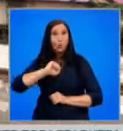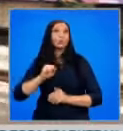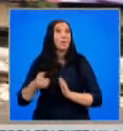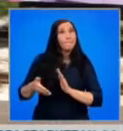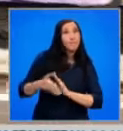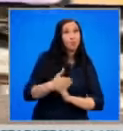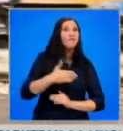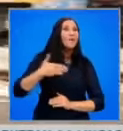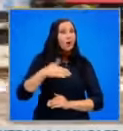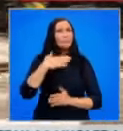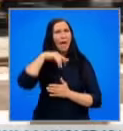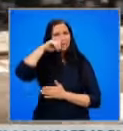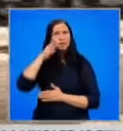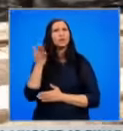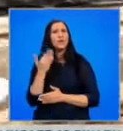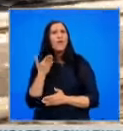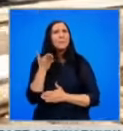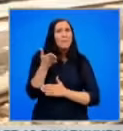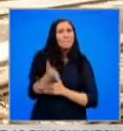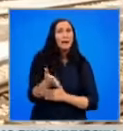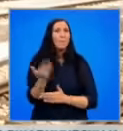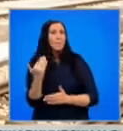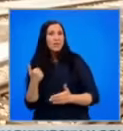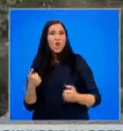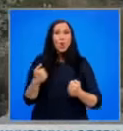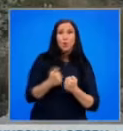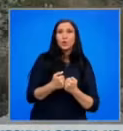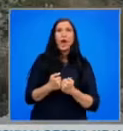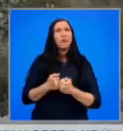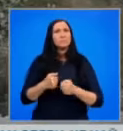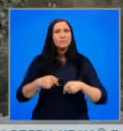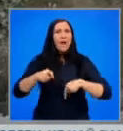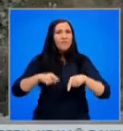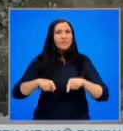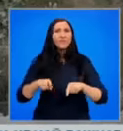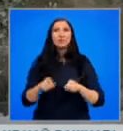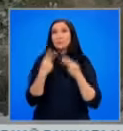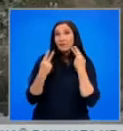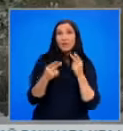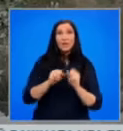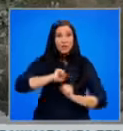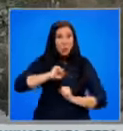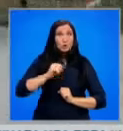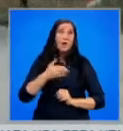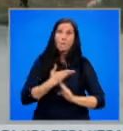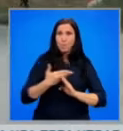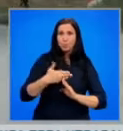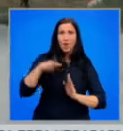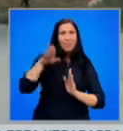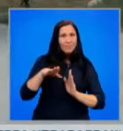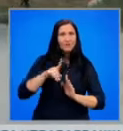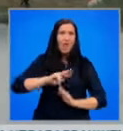най-важното, дали непосредствено преди удара се е движил с предвидената за участъка скорост, дали тя е била постоянна, намаляваща или